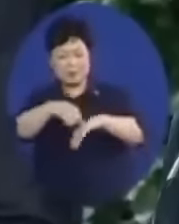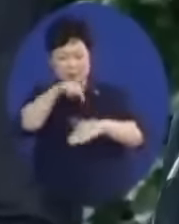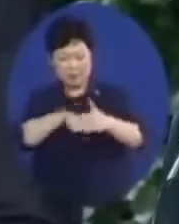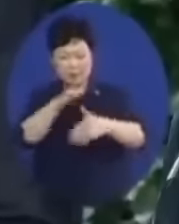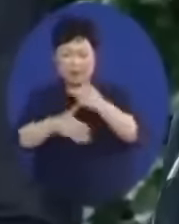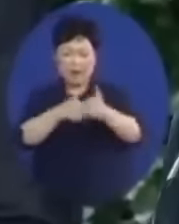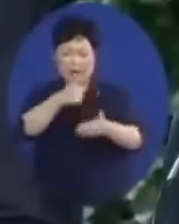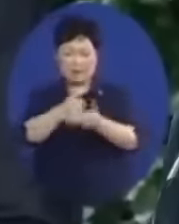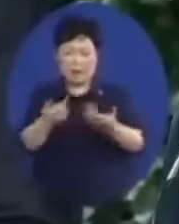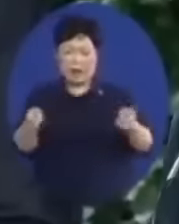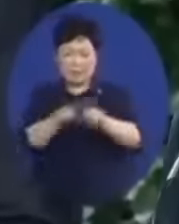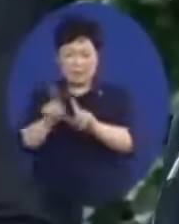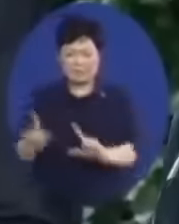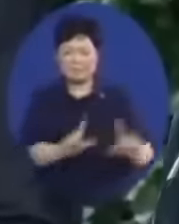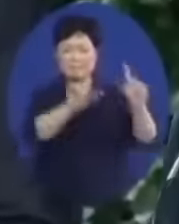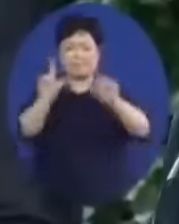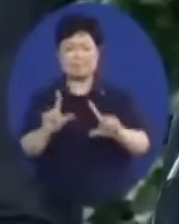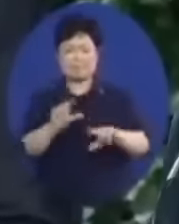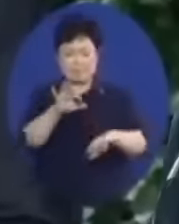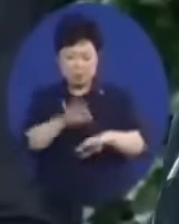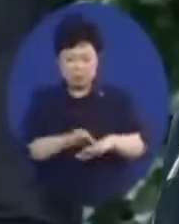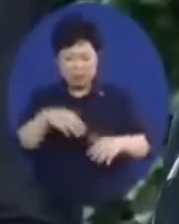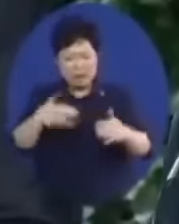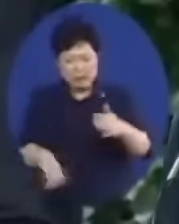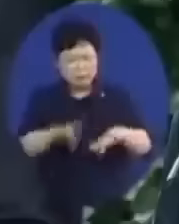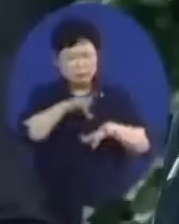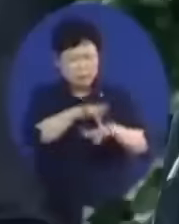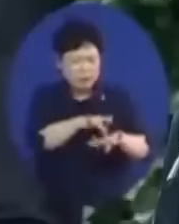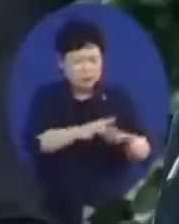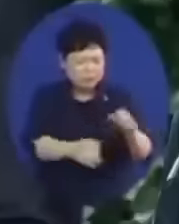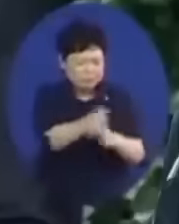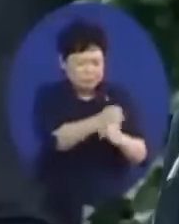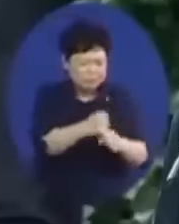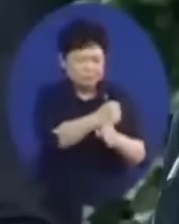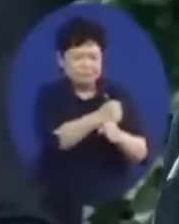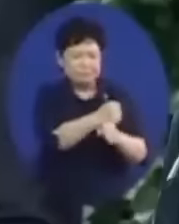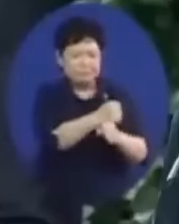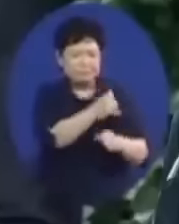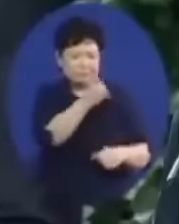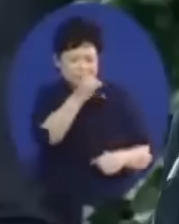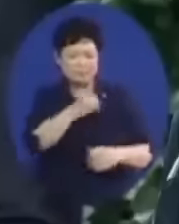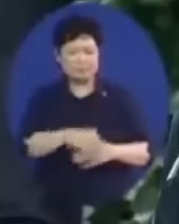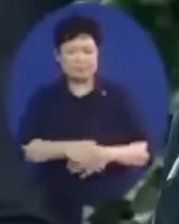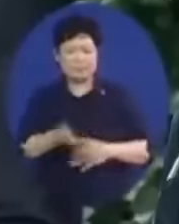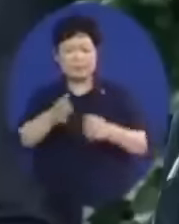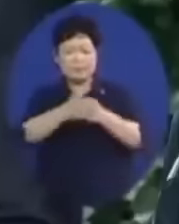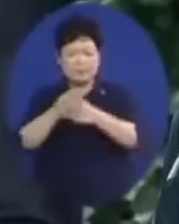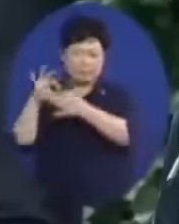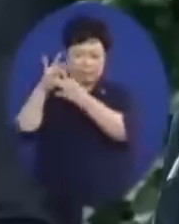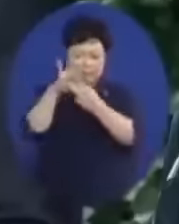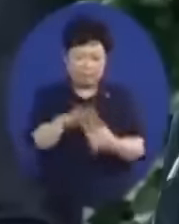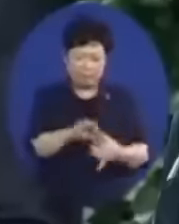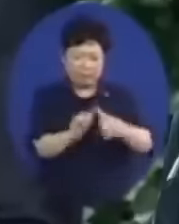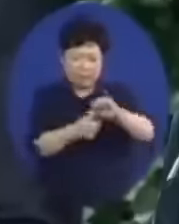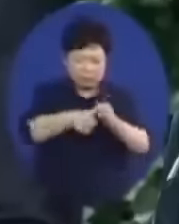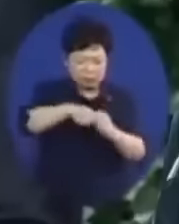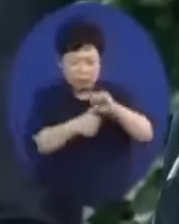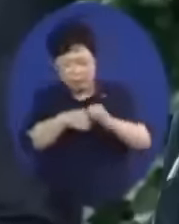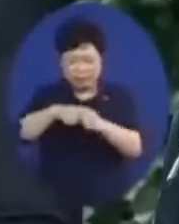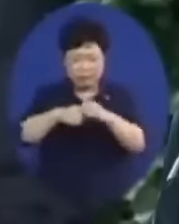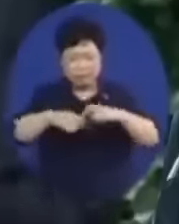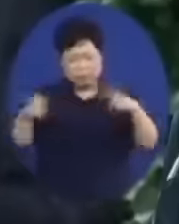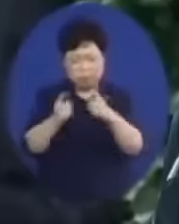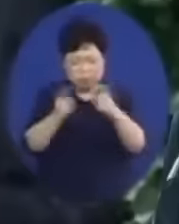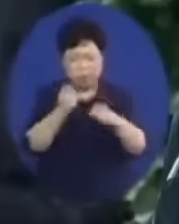우리는 하나님과 같이 사는데 육신은 아직 마귀에게 묶여 있습니다. 그러니 끊임없는 투쟁이 시작될 수밖에